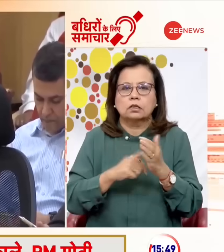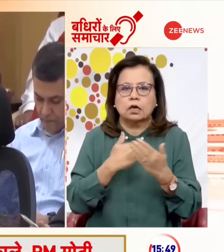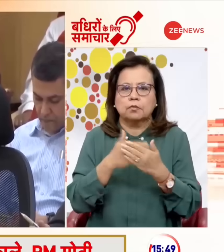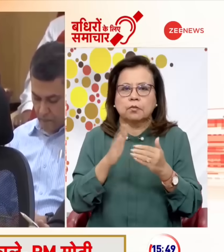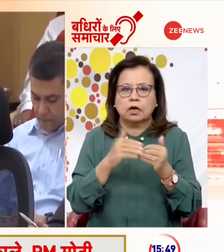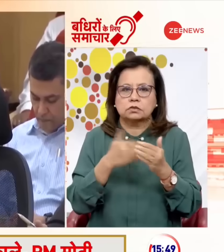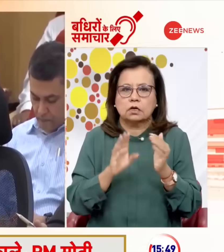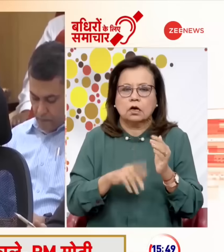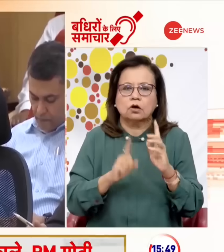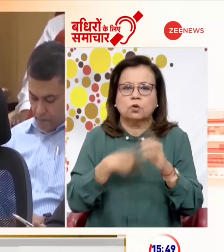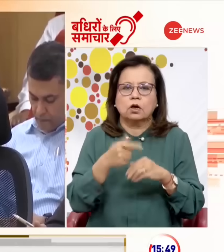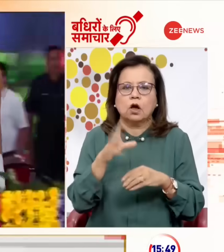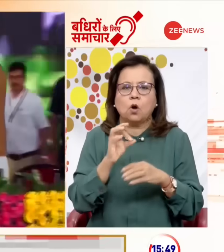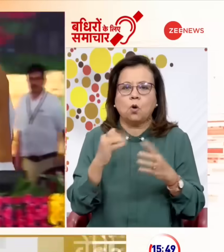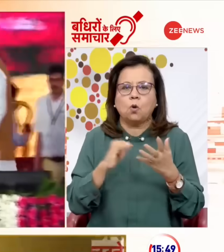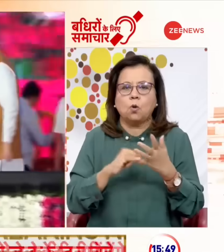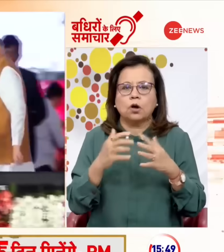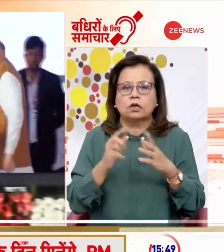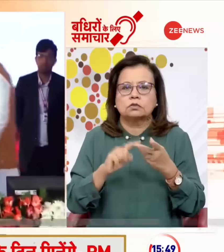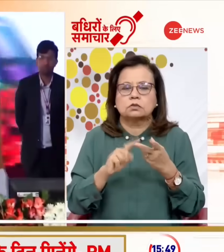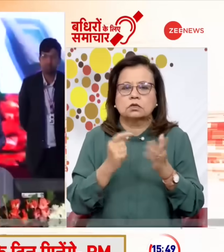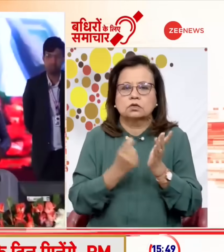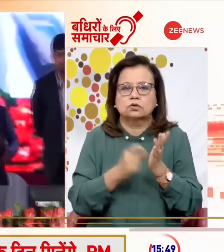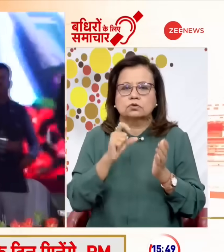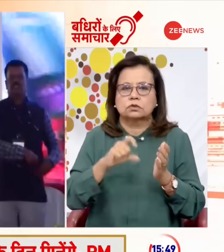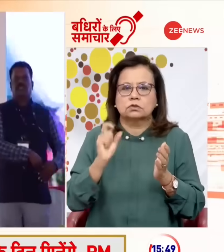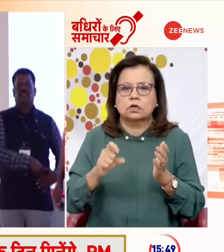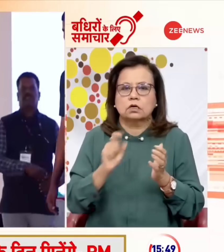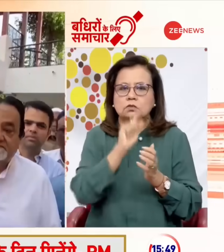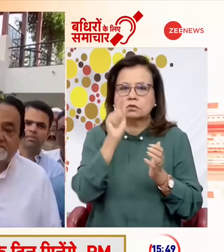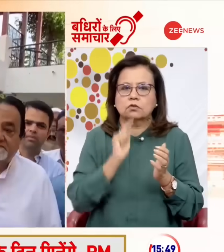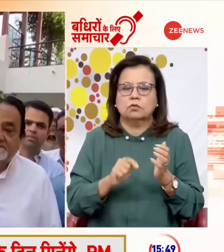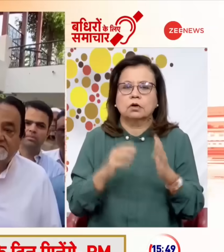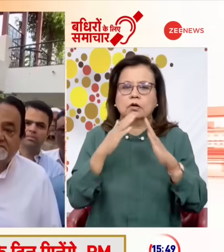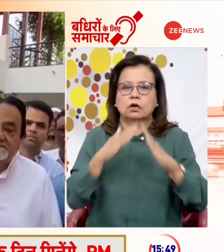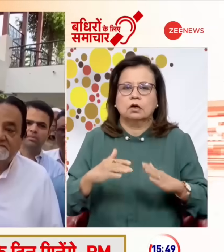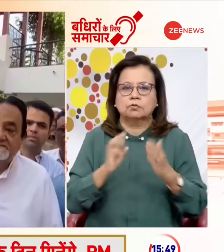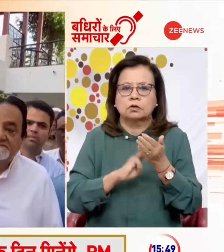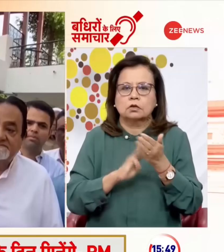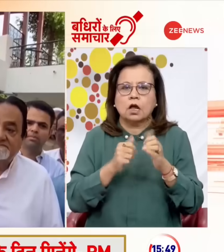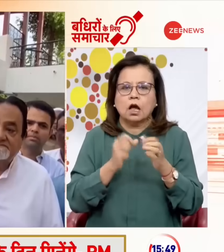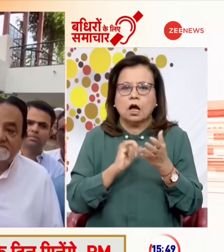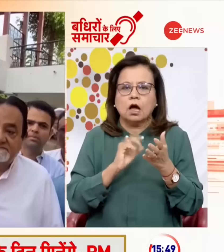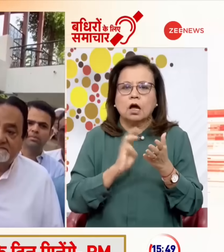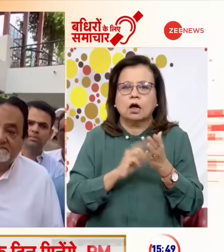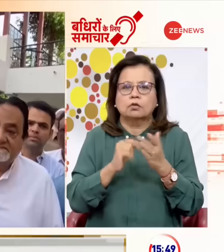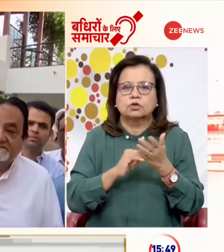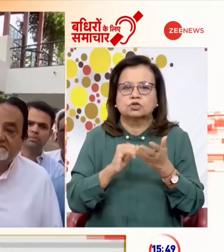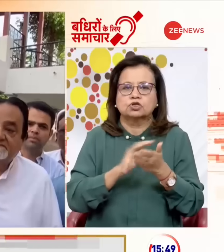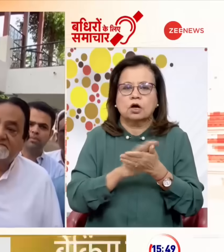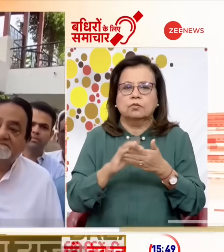है। वहीं ओवैसी ने यूसीसी के सवाल पर गृहमंत्री अमित शाह पर